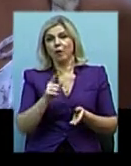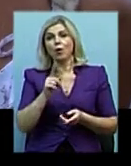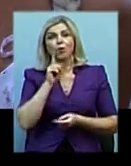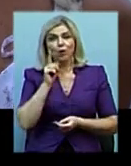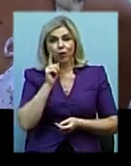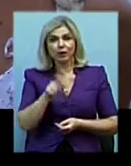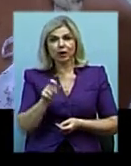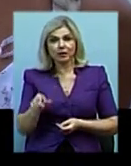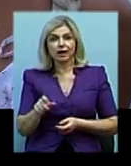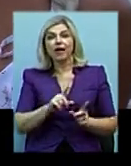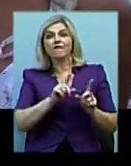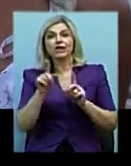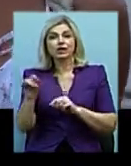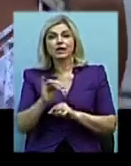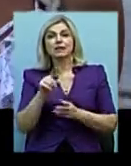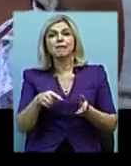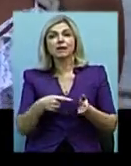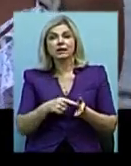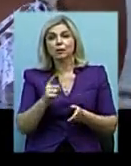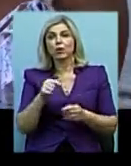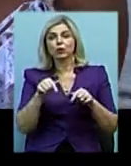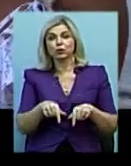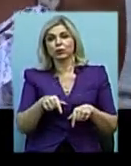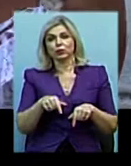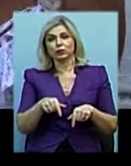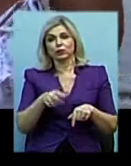молодь виїжджає з міста через те, що їм